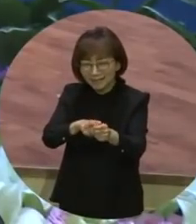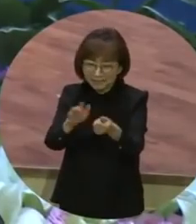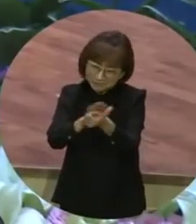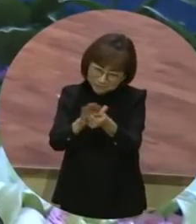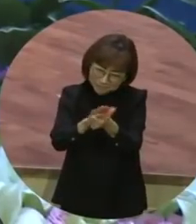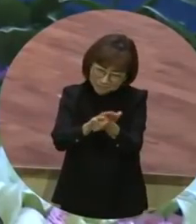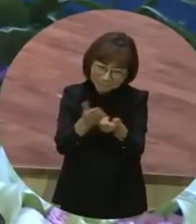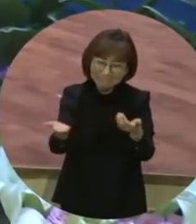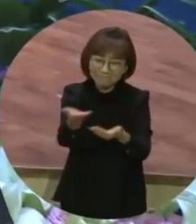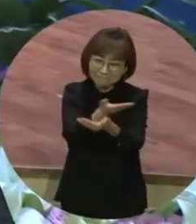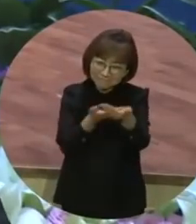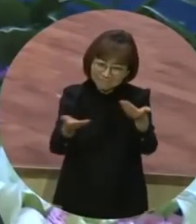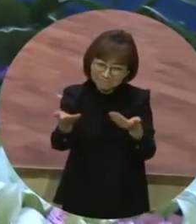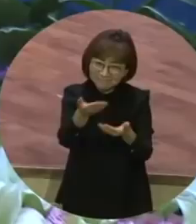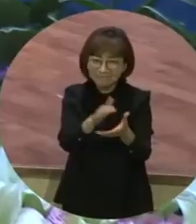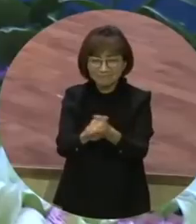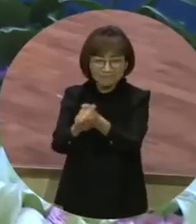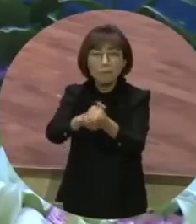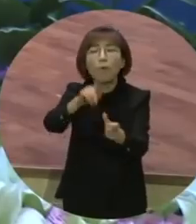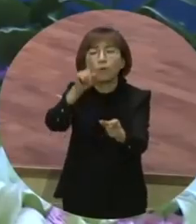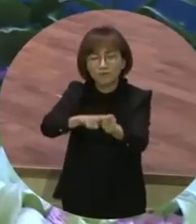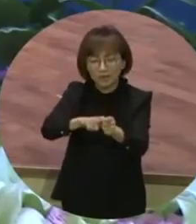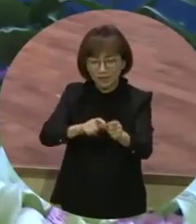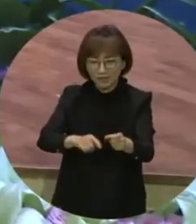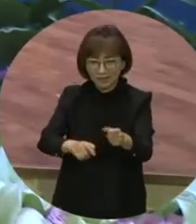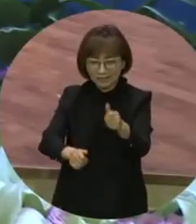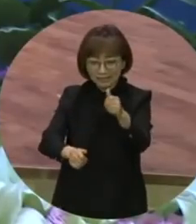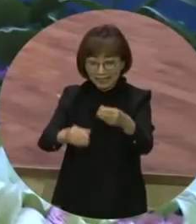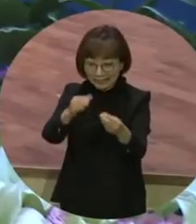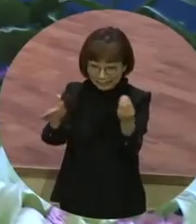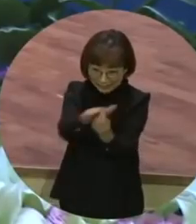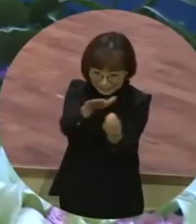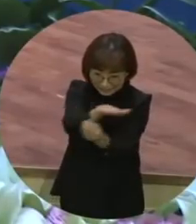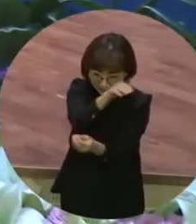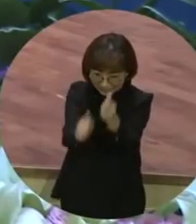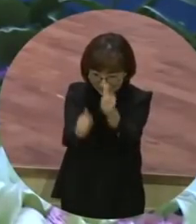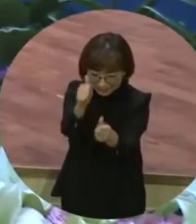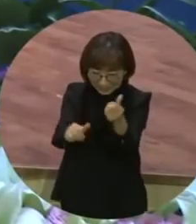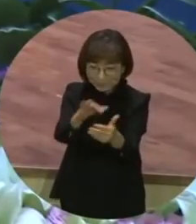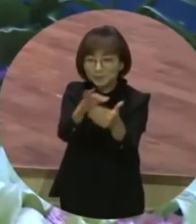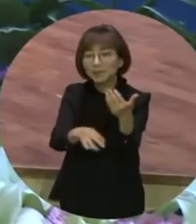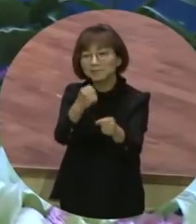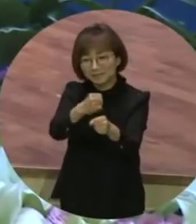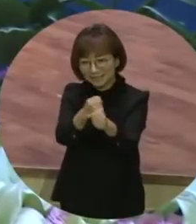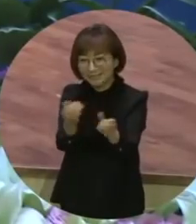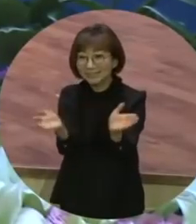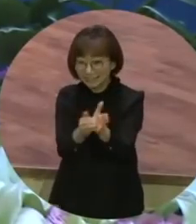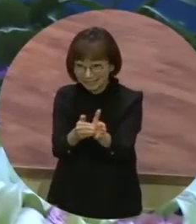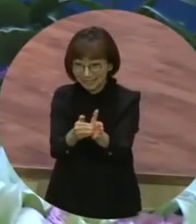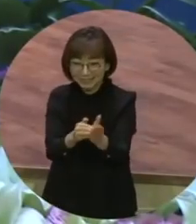의미에서 이제 탁구 대회라는 이 프로그램을 가지고 그걸 하게 됩니다.